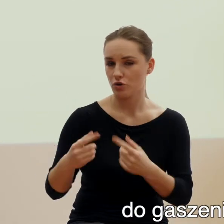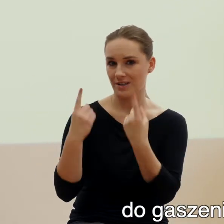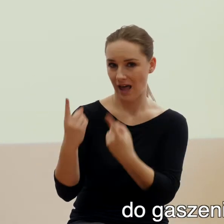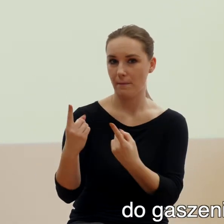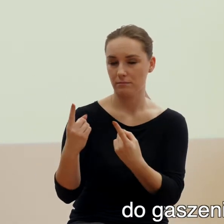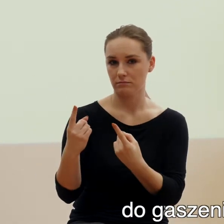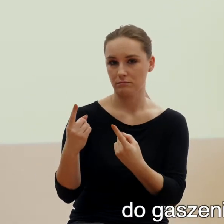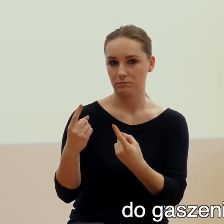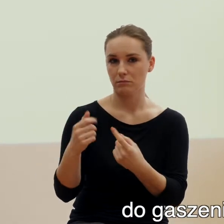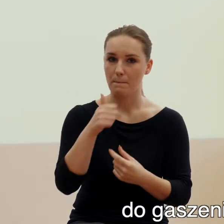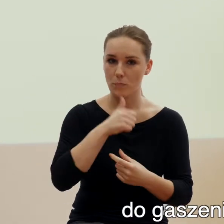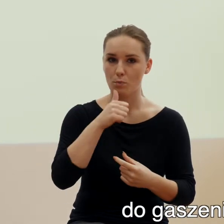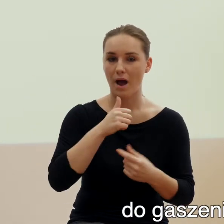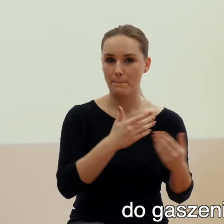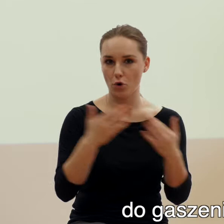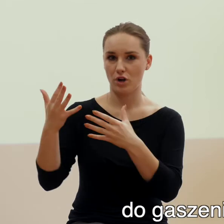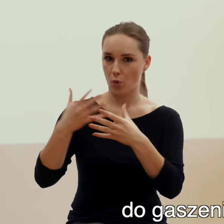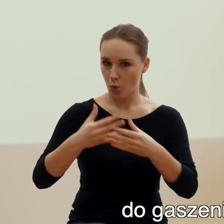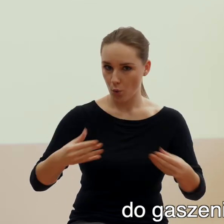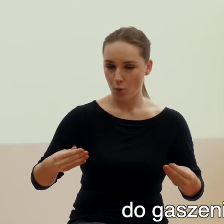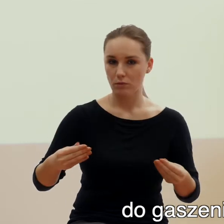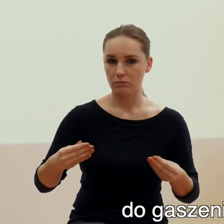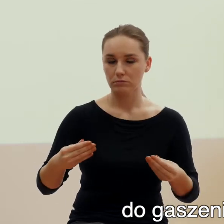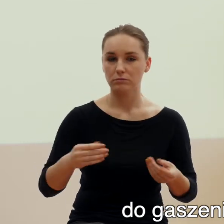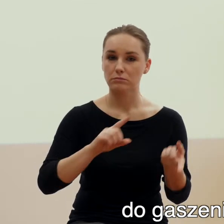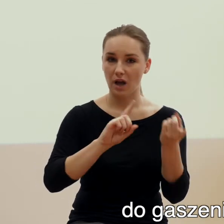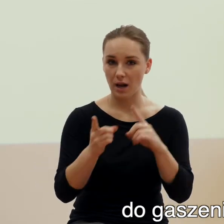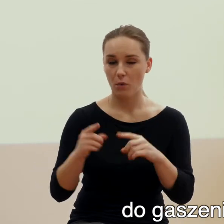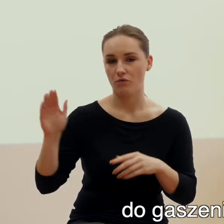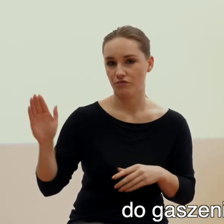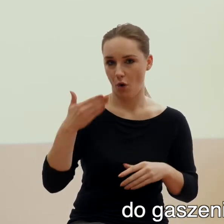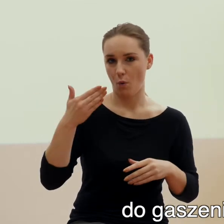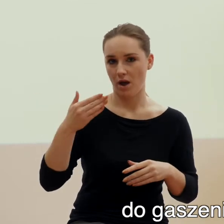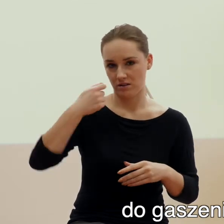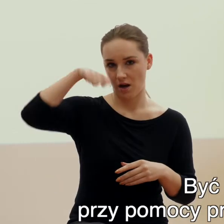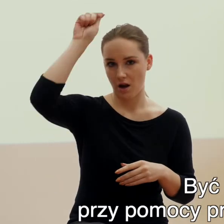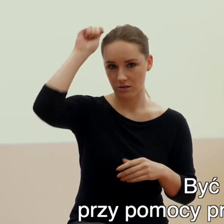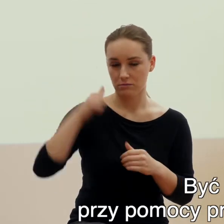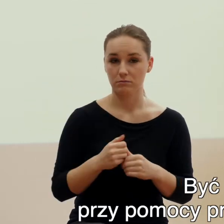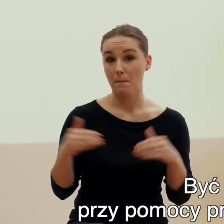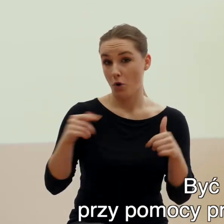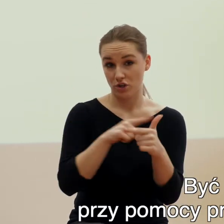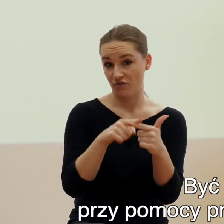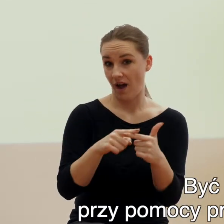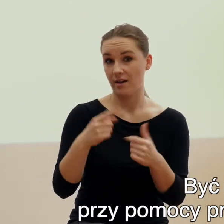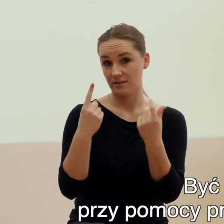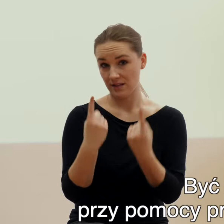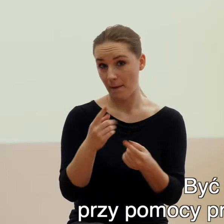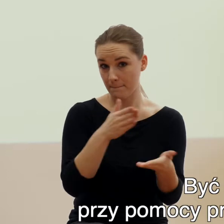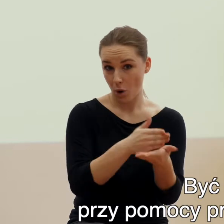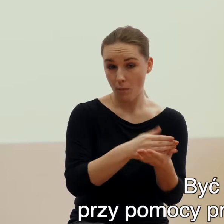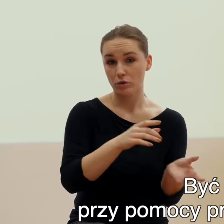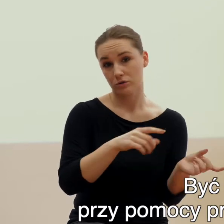gaszenia pożaru lub też wezwie straż pożarną, być może i to zrobi